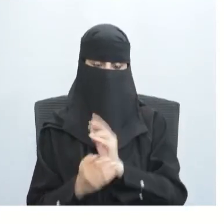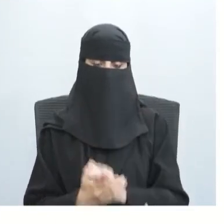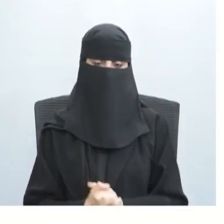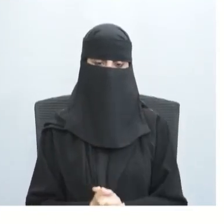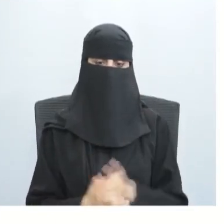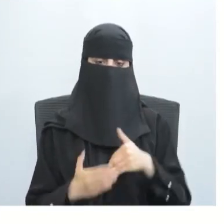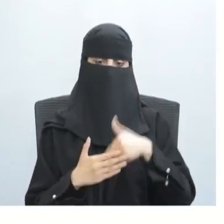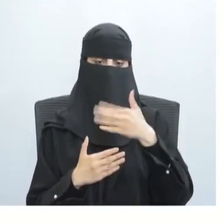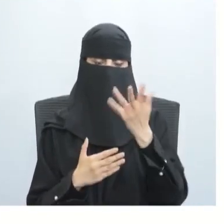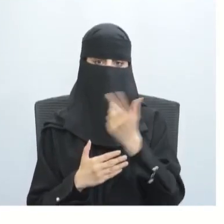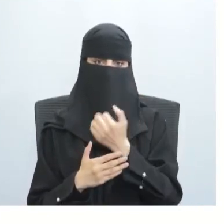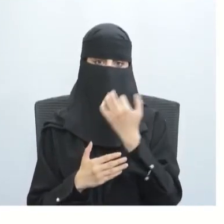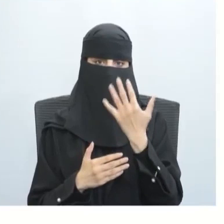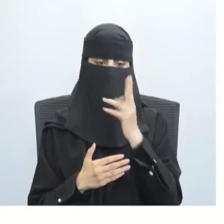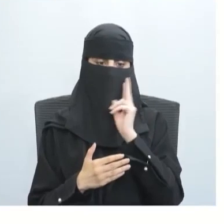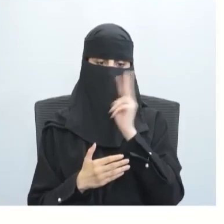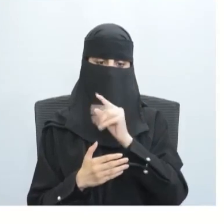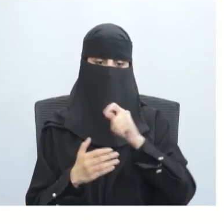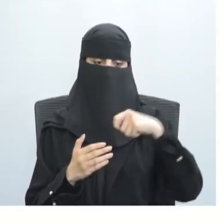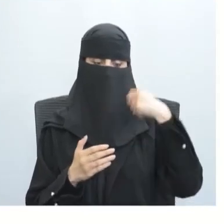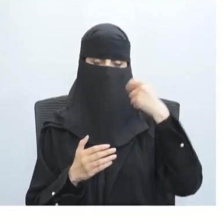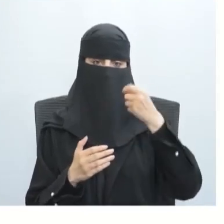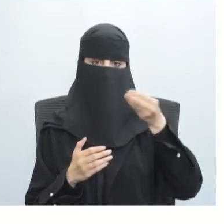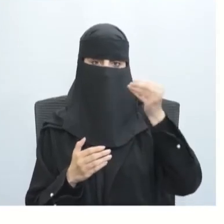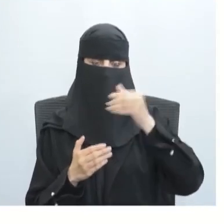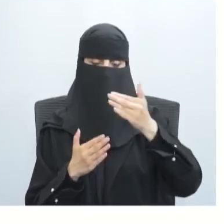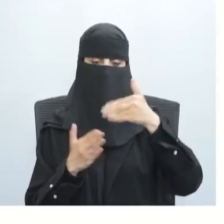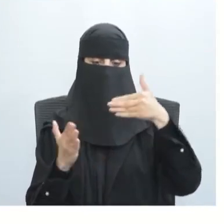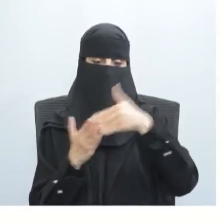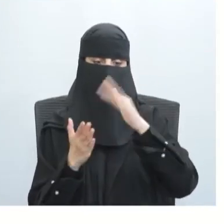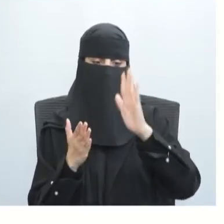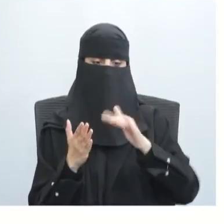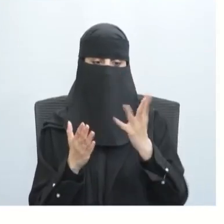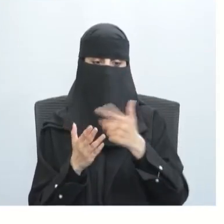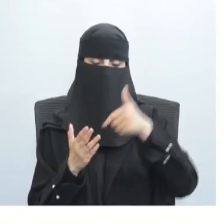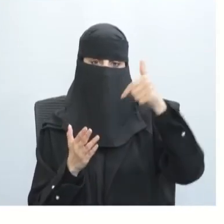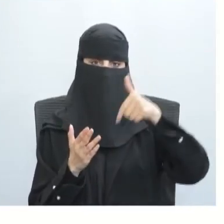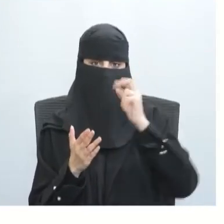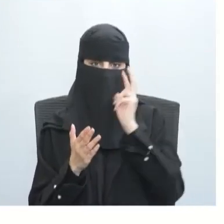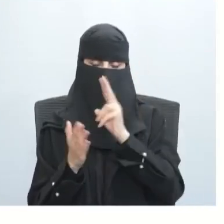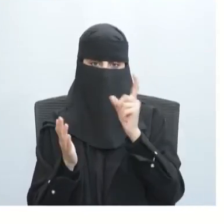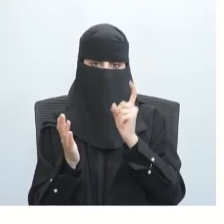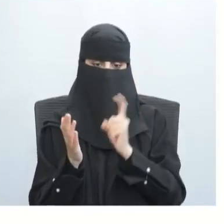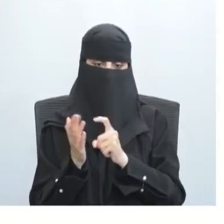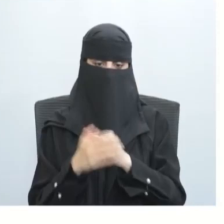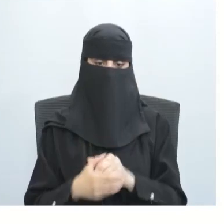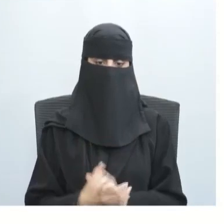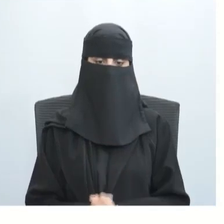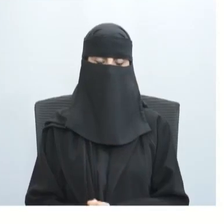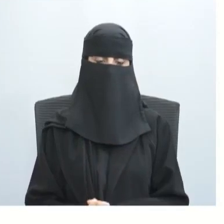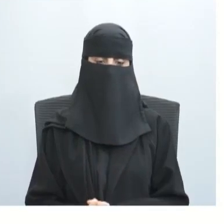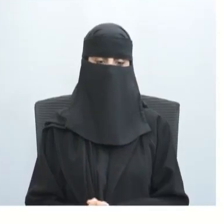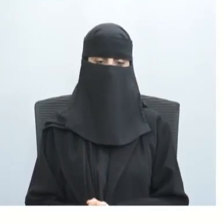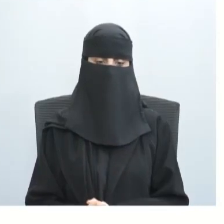نضغط على فيديو ايضا ثم نضغط على تدريج الالوان